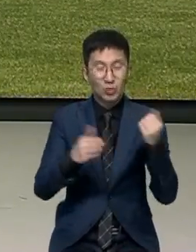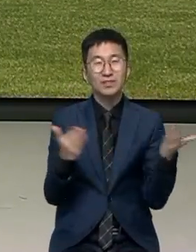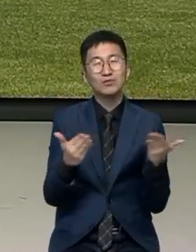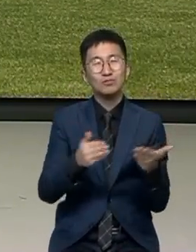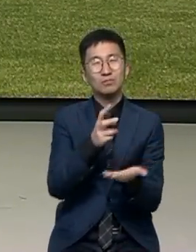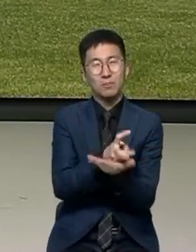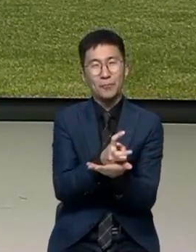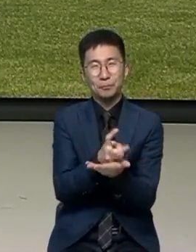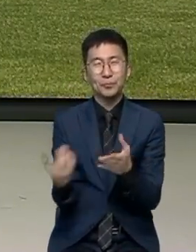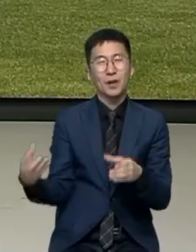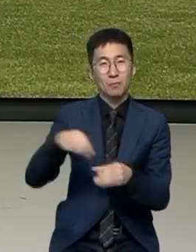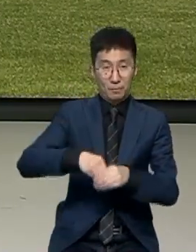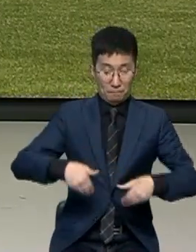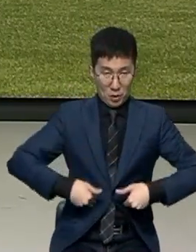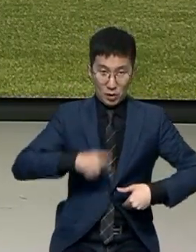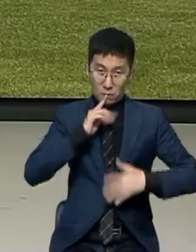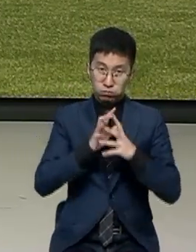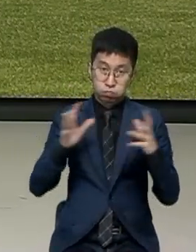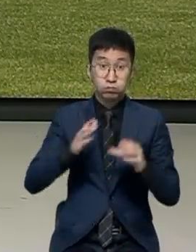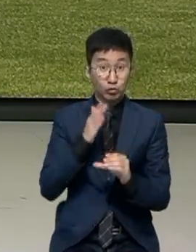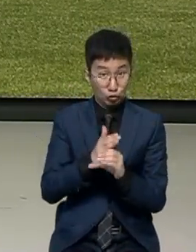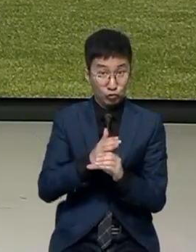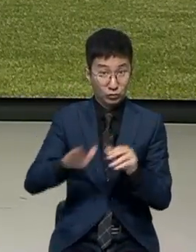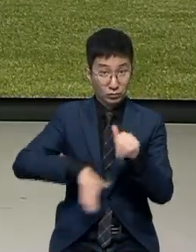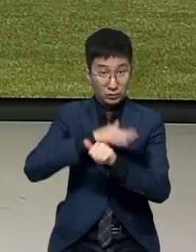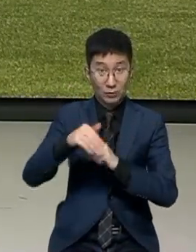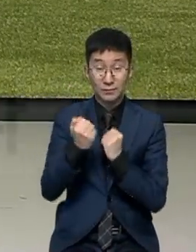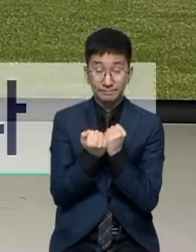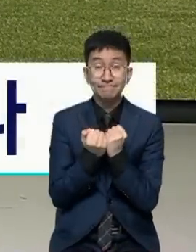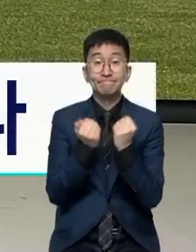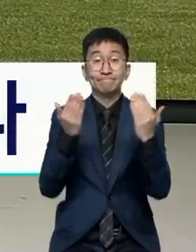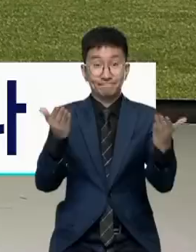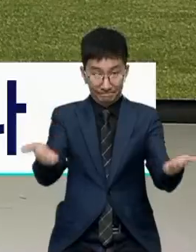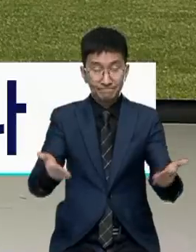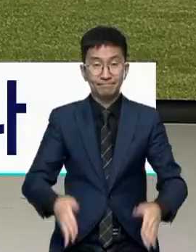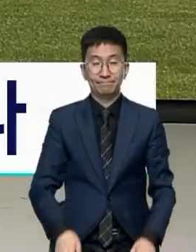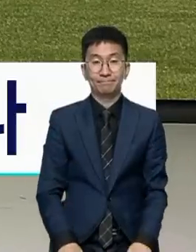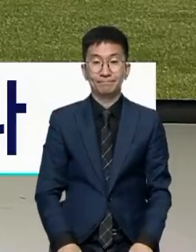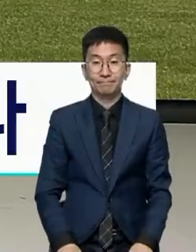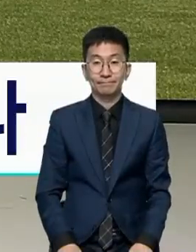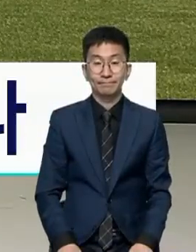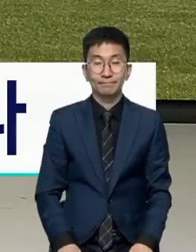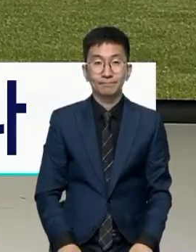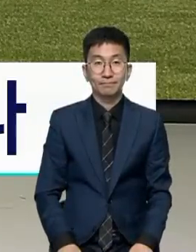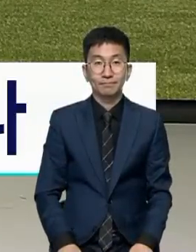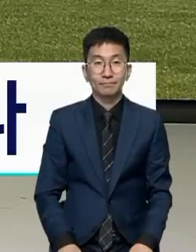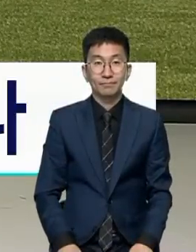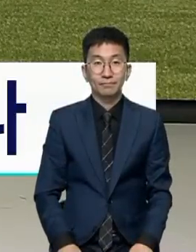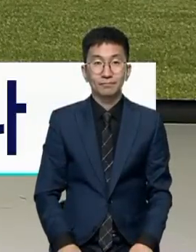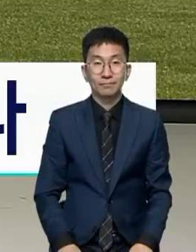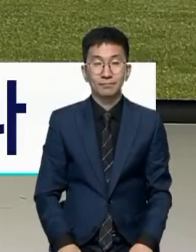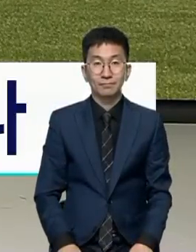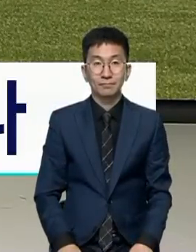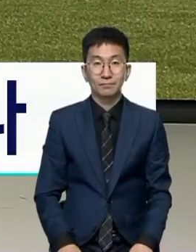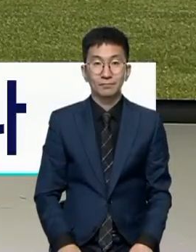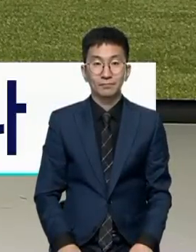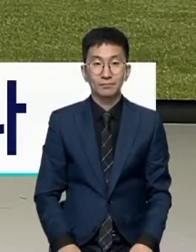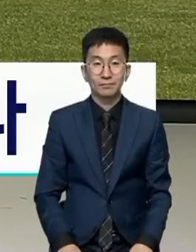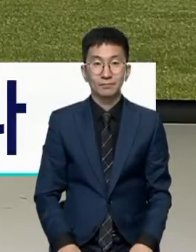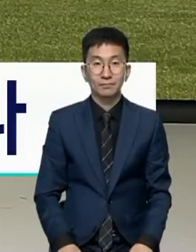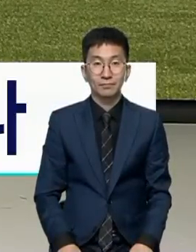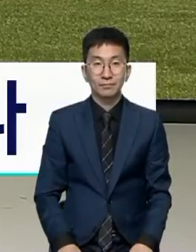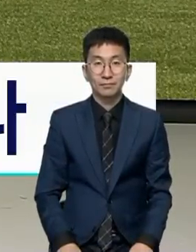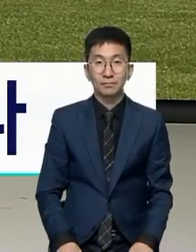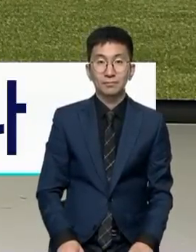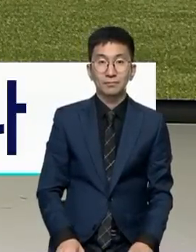확대 적용해야 한다는 논의가 진행되고 있는데 그 실태와 해결책을 정반석 기자, 정준호 기자가 차례로